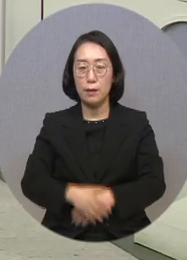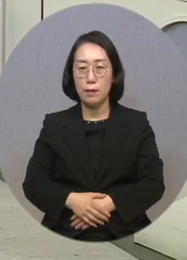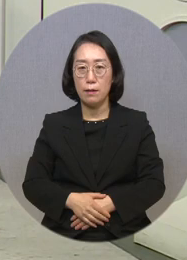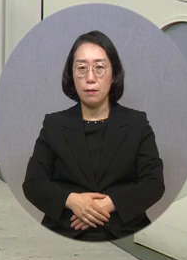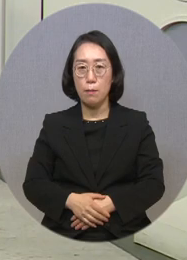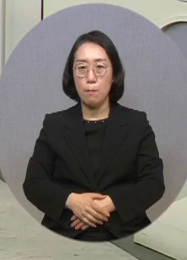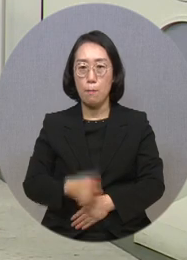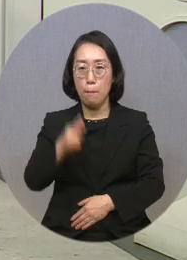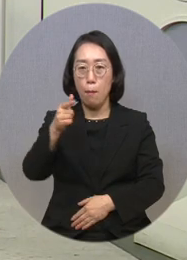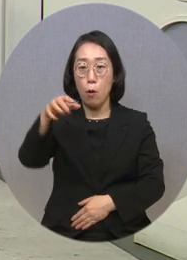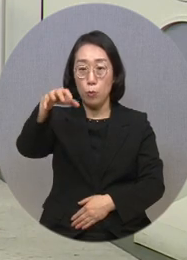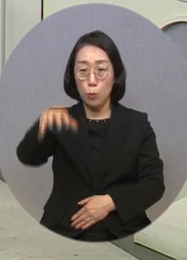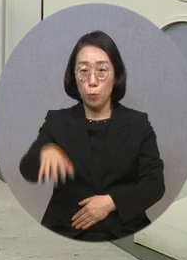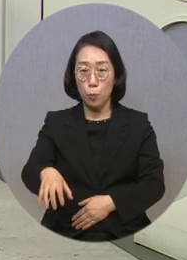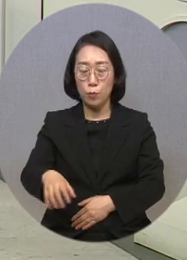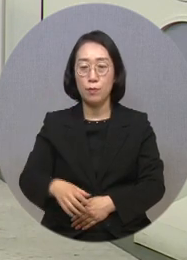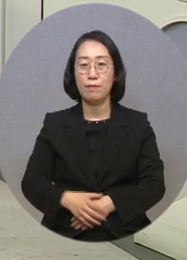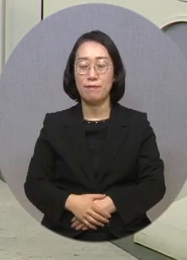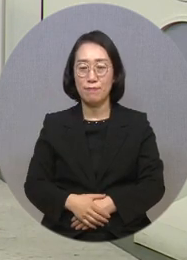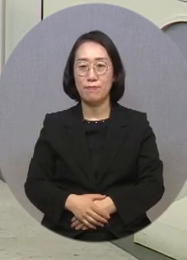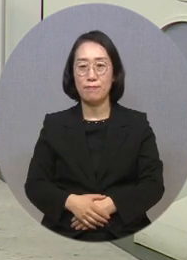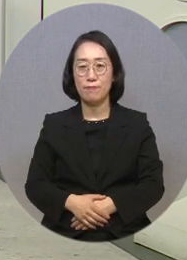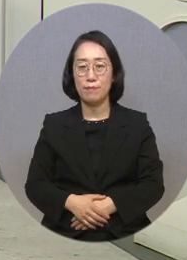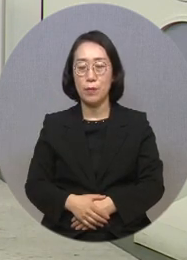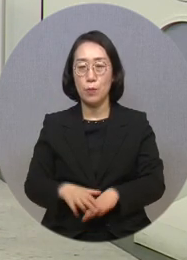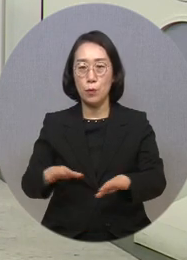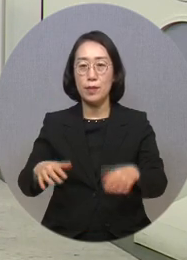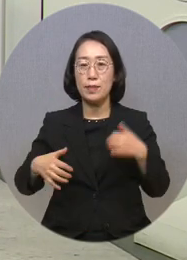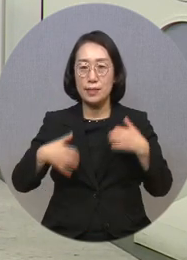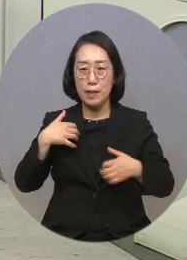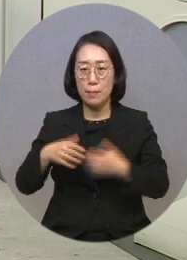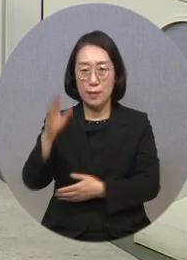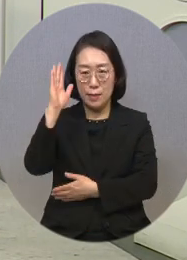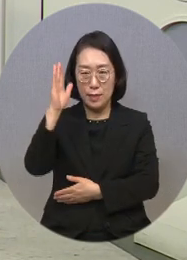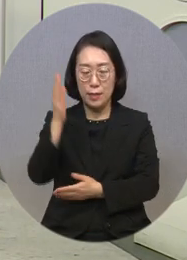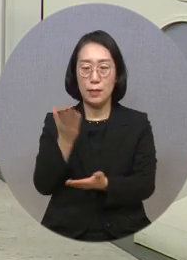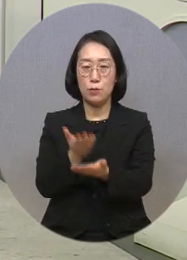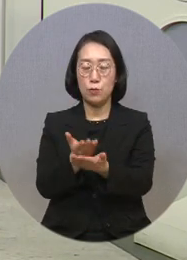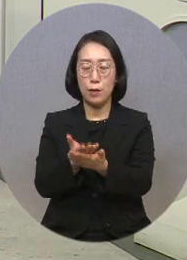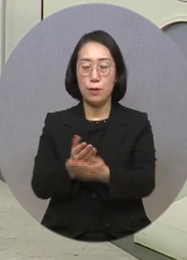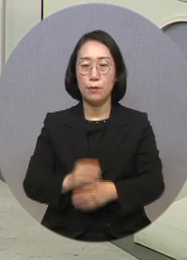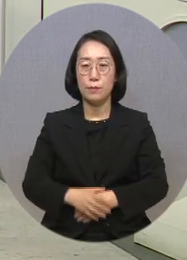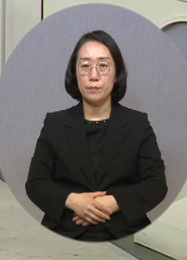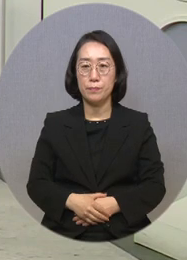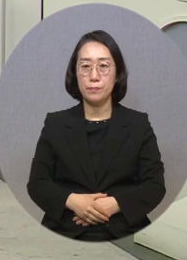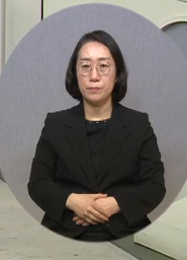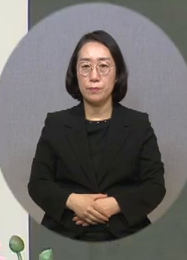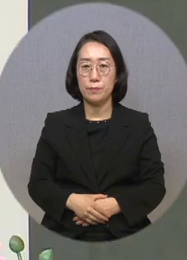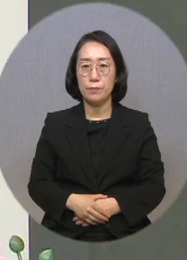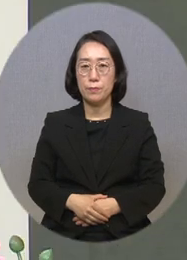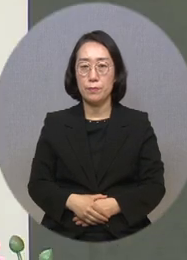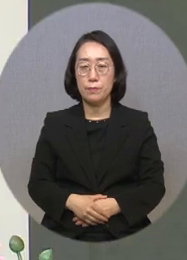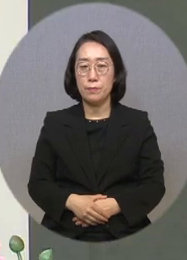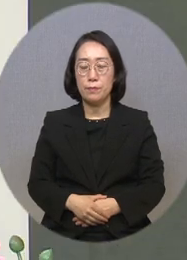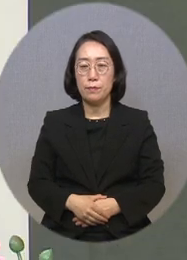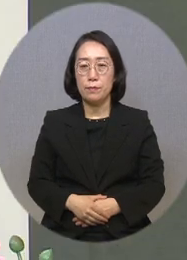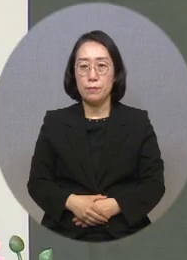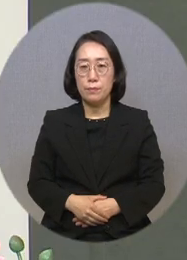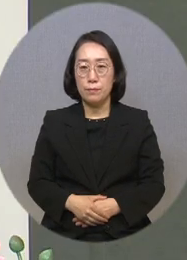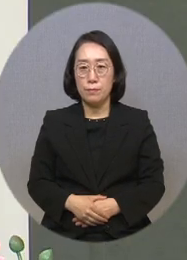멀리서 오셨어요? 단양이면. 네. 오늘 재밌는 얘기 좀 해주셔야 할 것 같아요. 네.